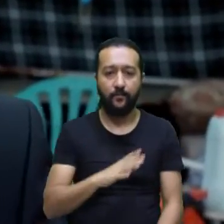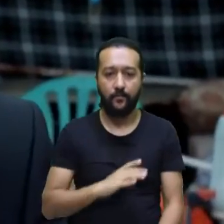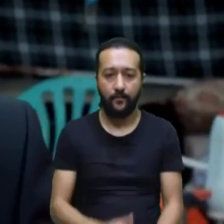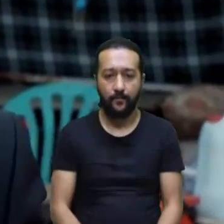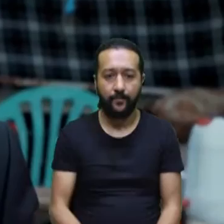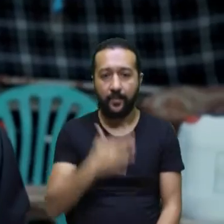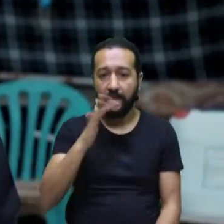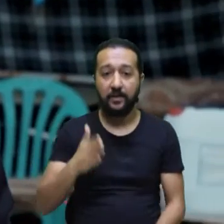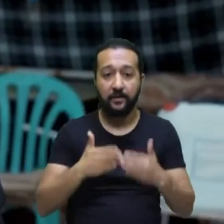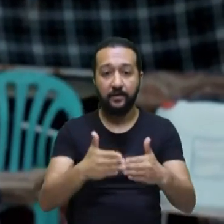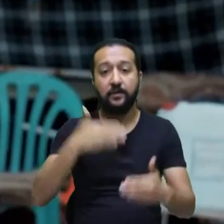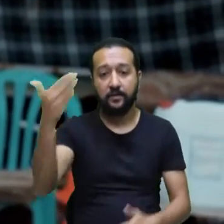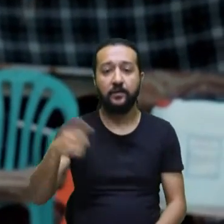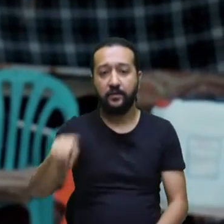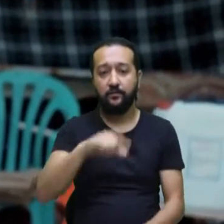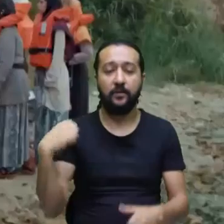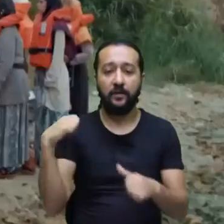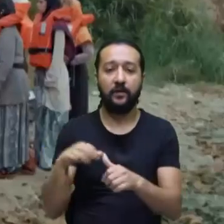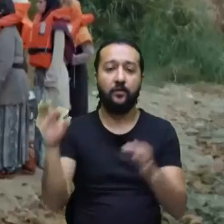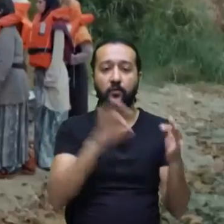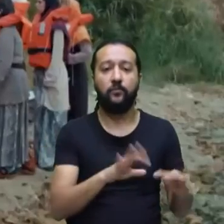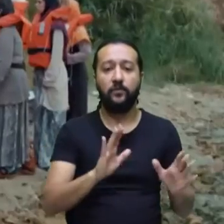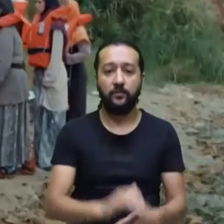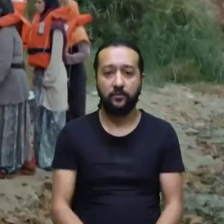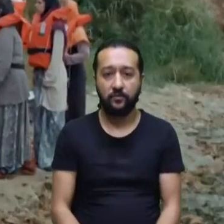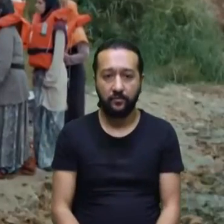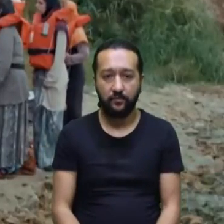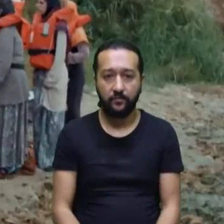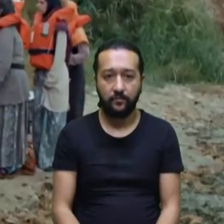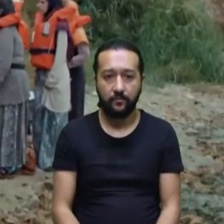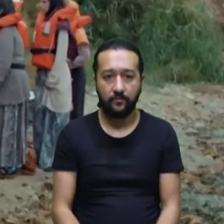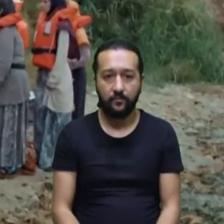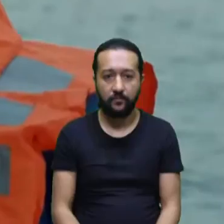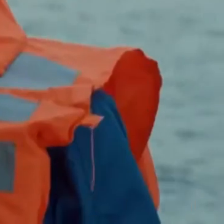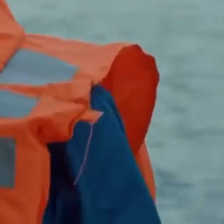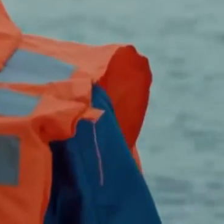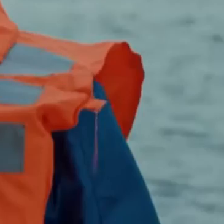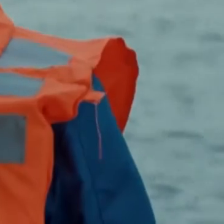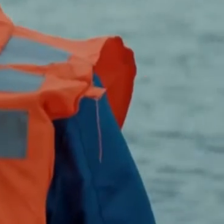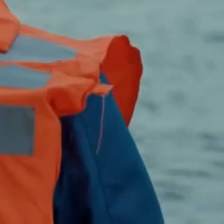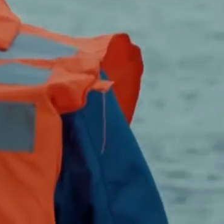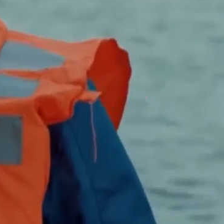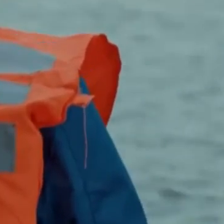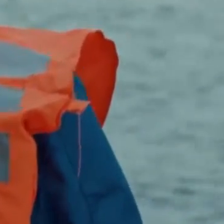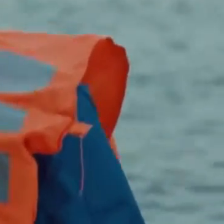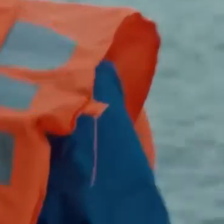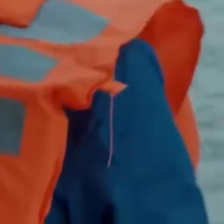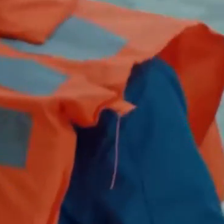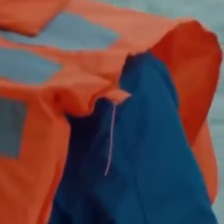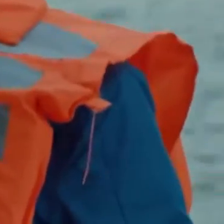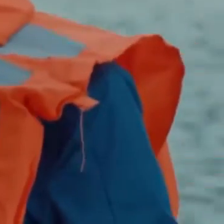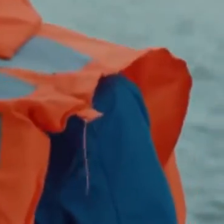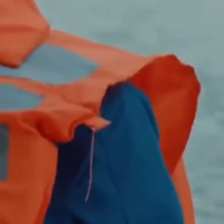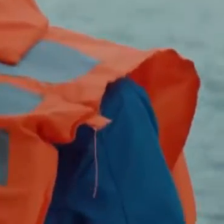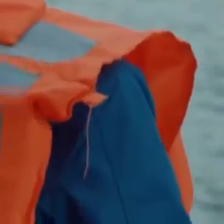Denize açılsanız hiçbiriniz geri dönemeyecekti. Bir çakı çıkarıp bıçağını açınca konuşan adam